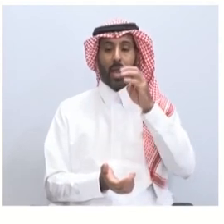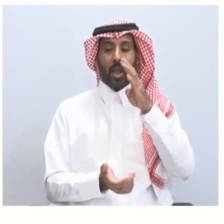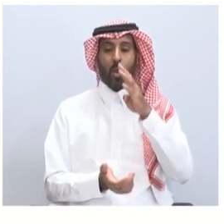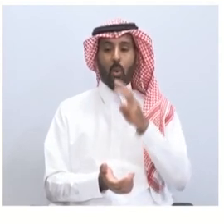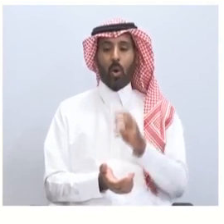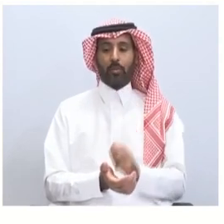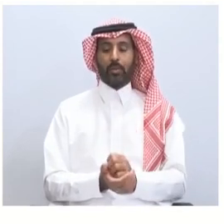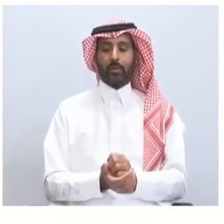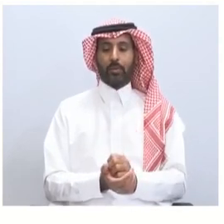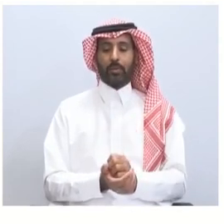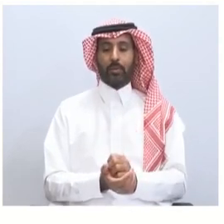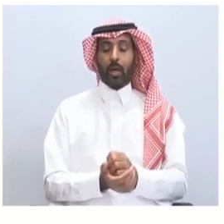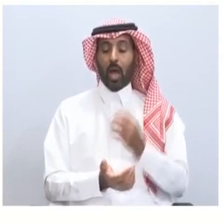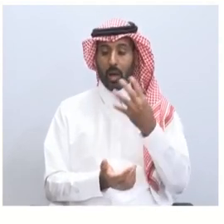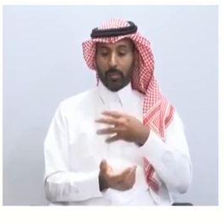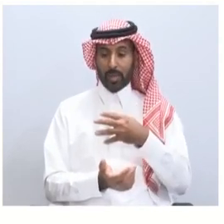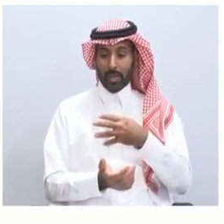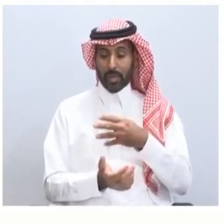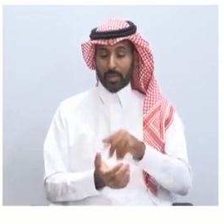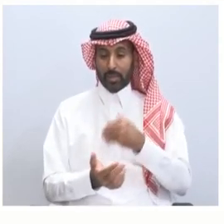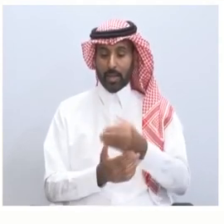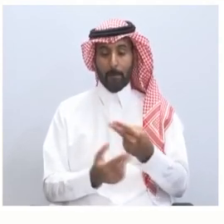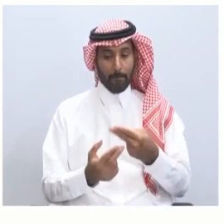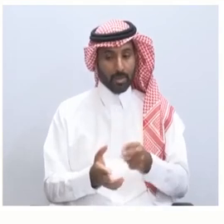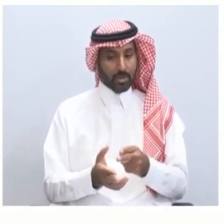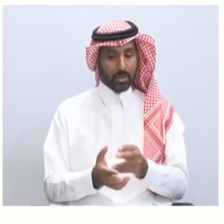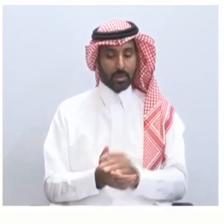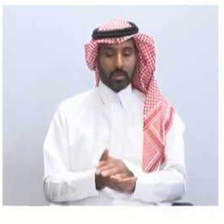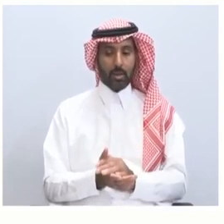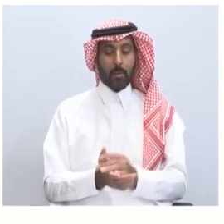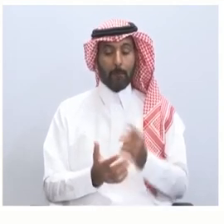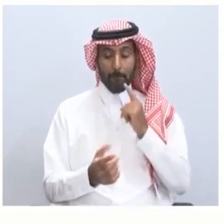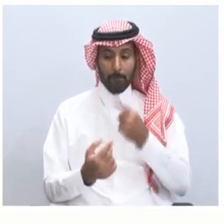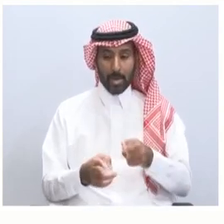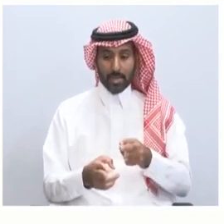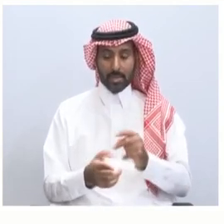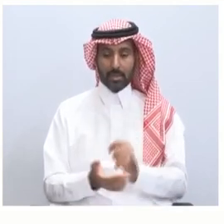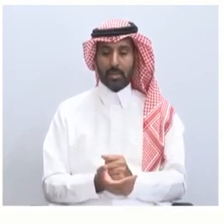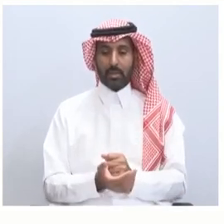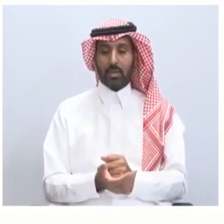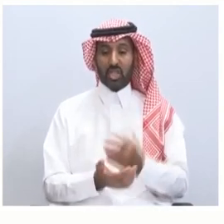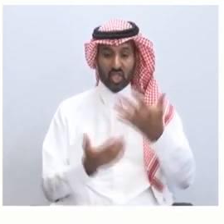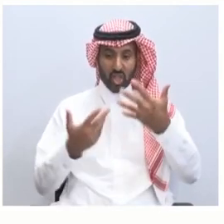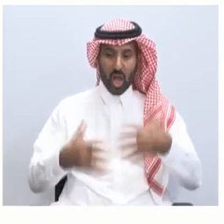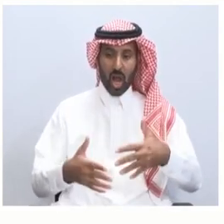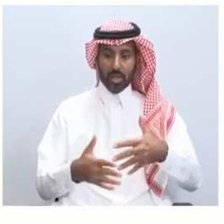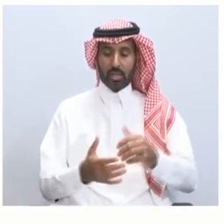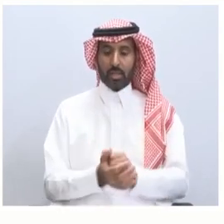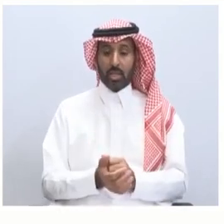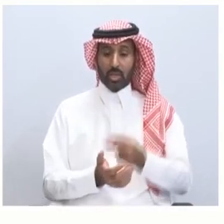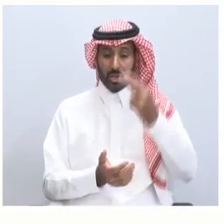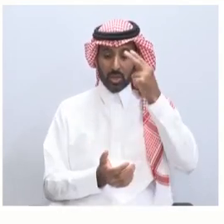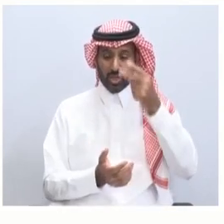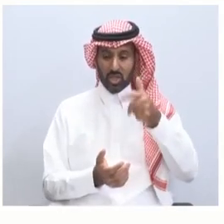1240 لو سالتكم ابنائي وبنات الطلاب متى س سقطت